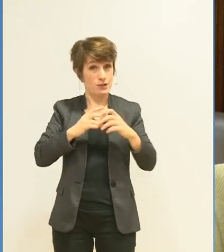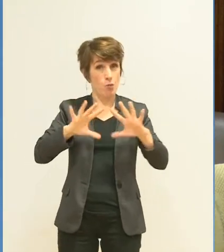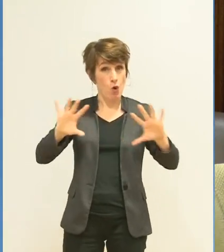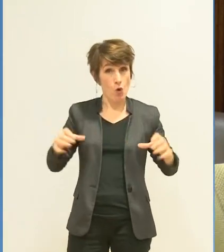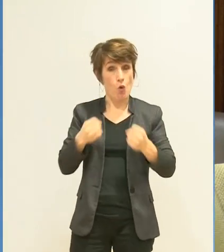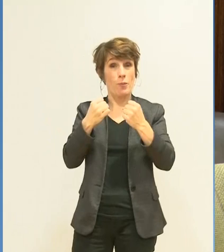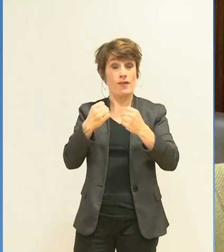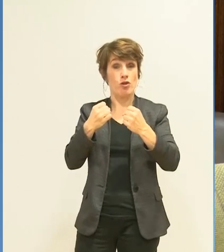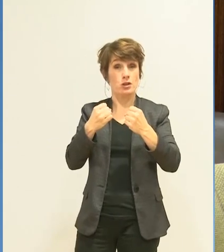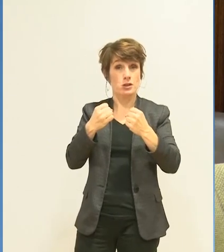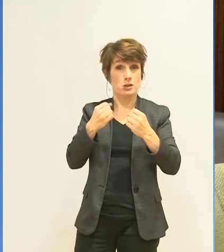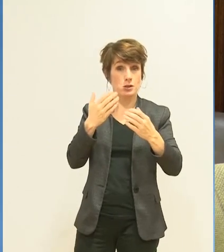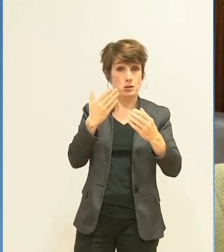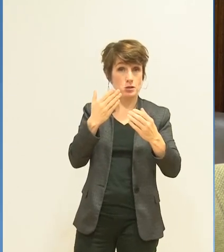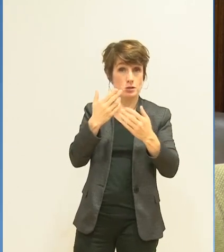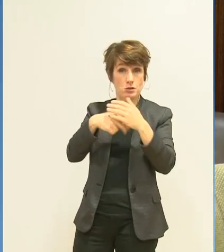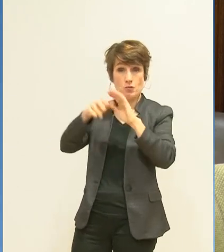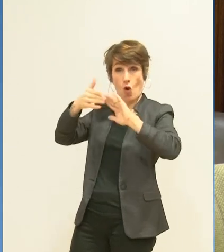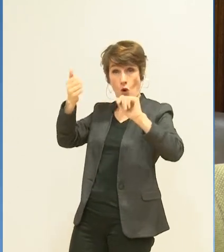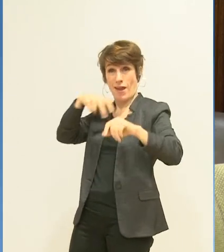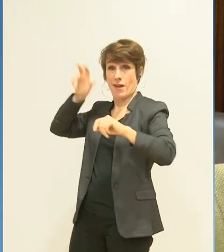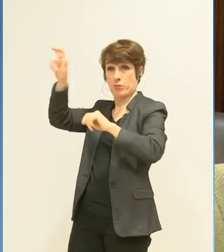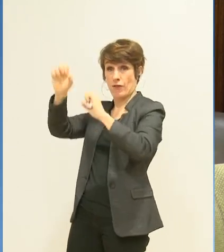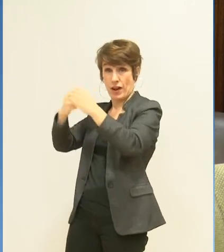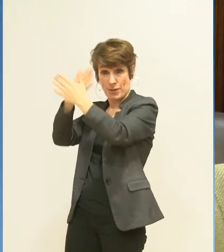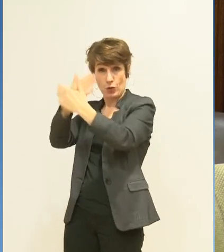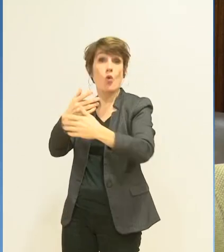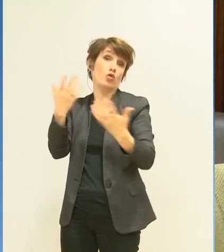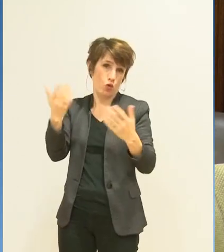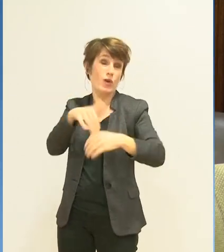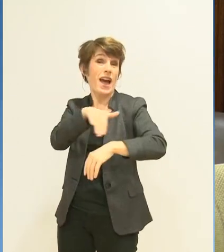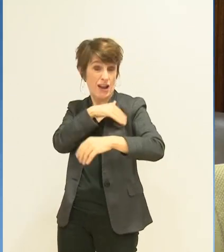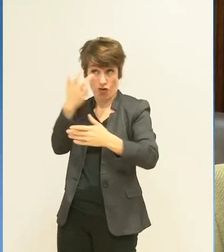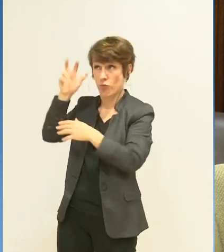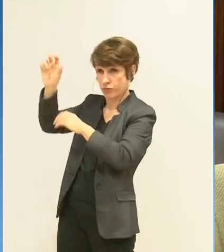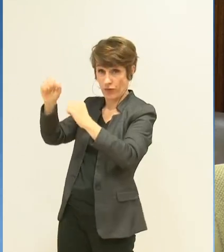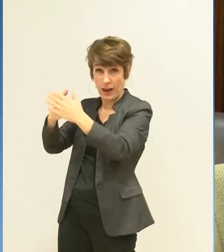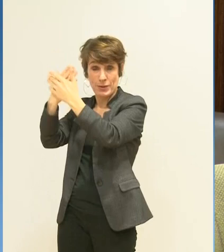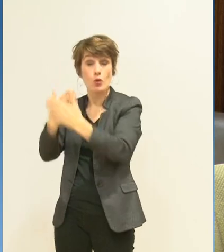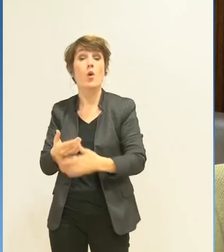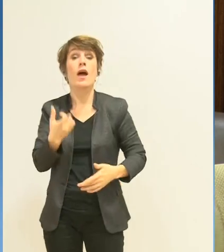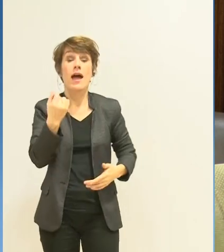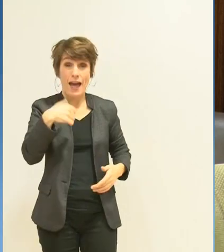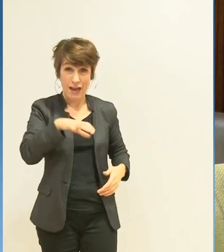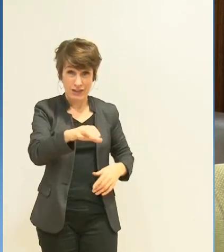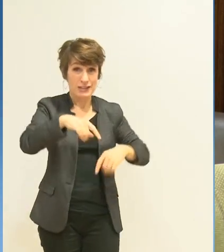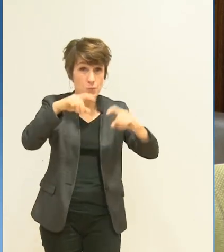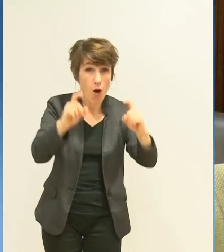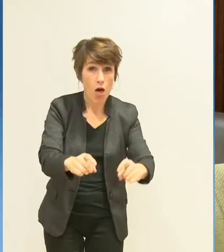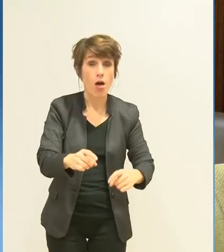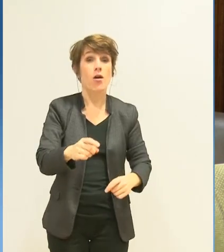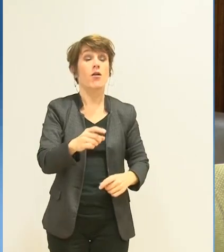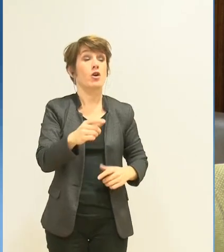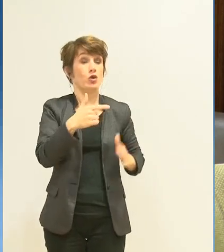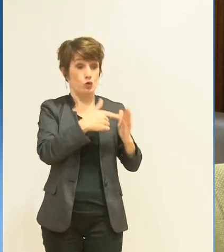d'agents et d'équipements à la métropole un niveau d'investissement en baisse 46 millions 18